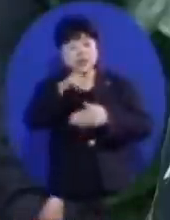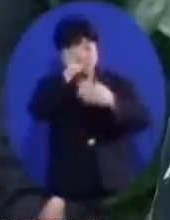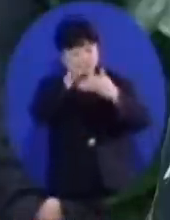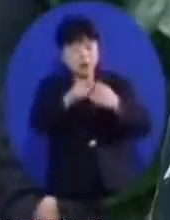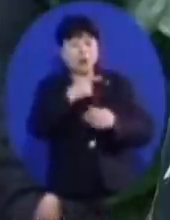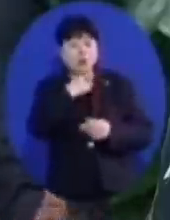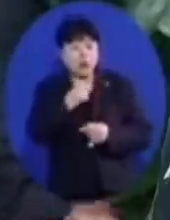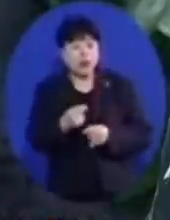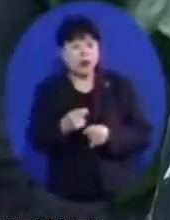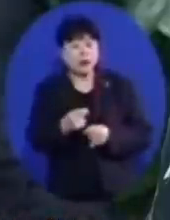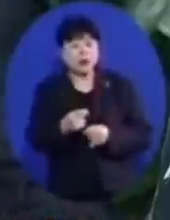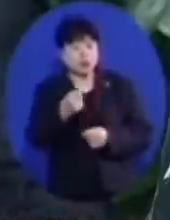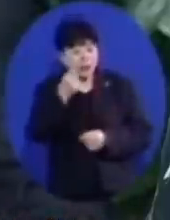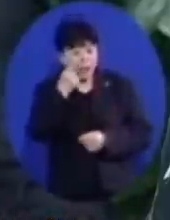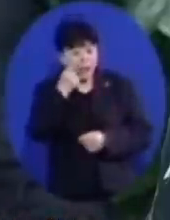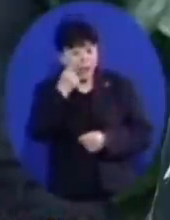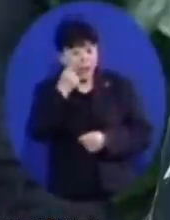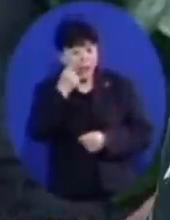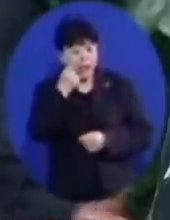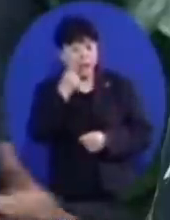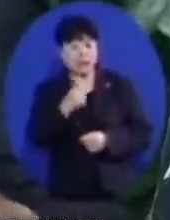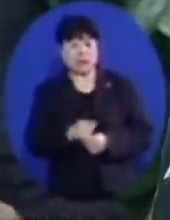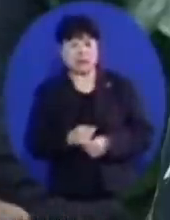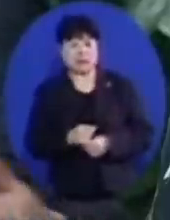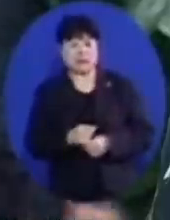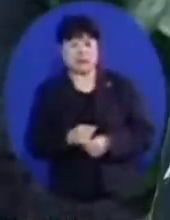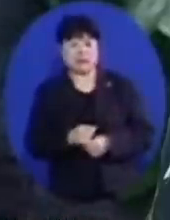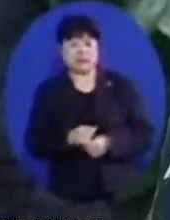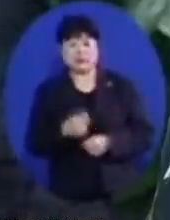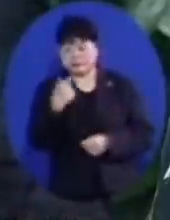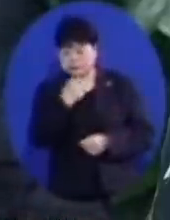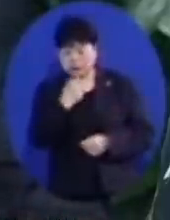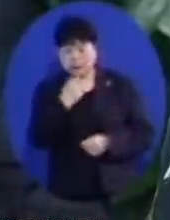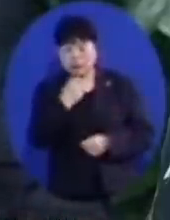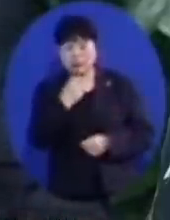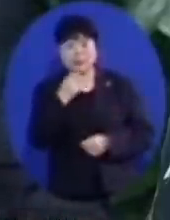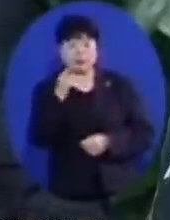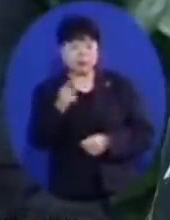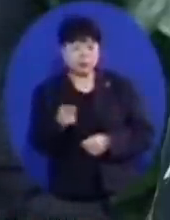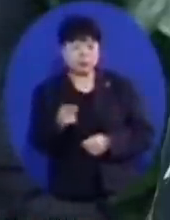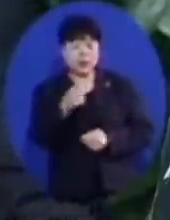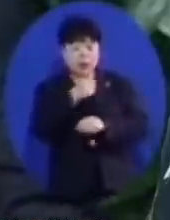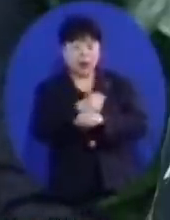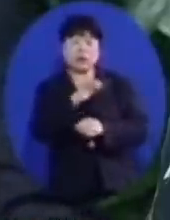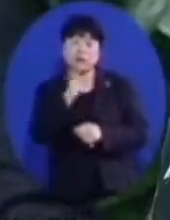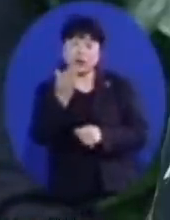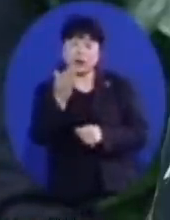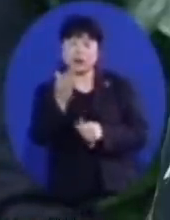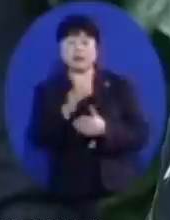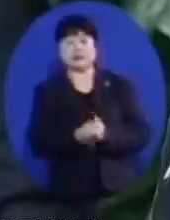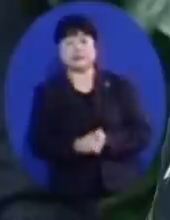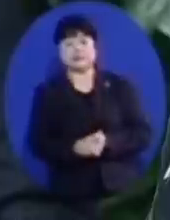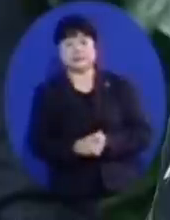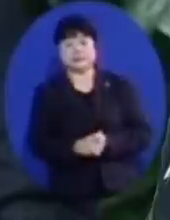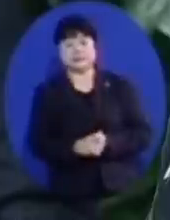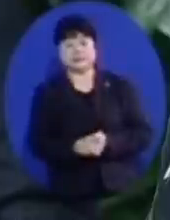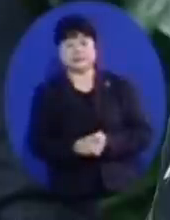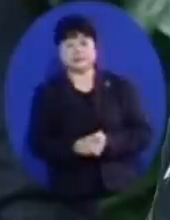내가 원하는 것은 안 하고 내가 싫어하는 것은 행하는 것입니다